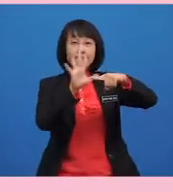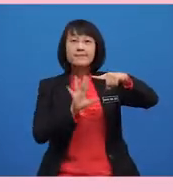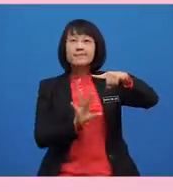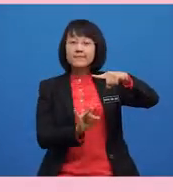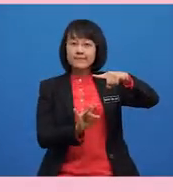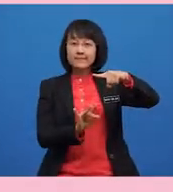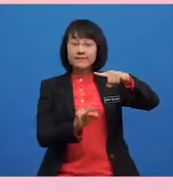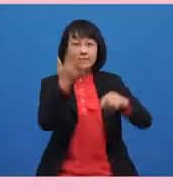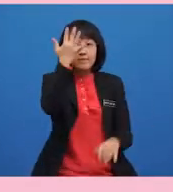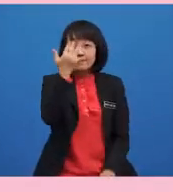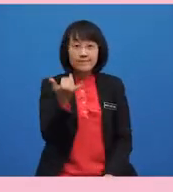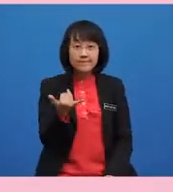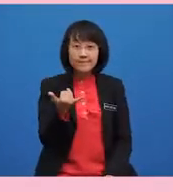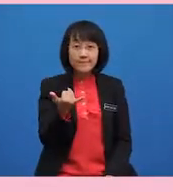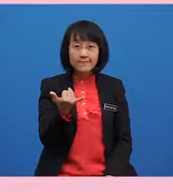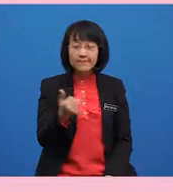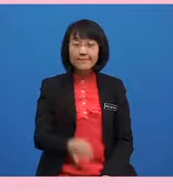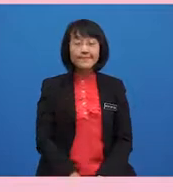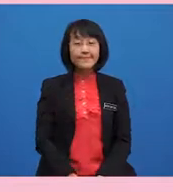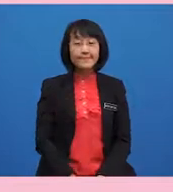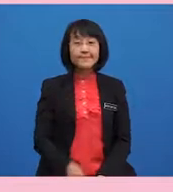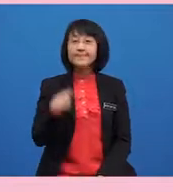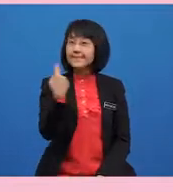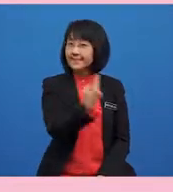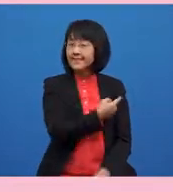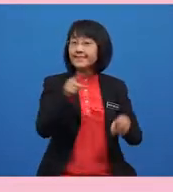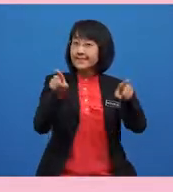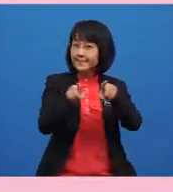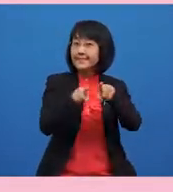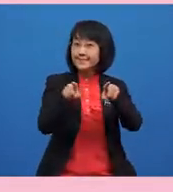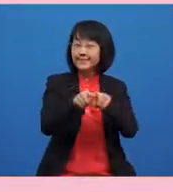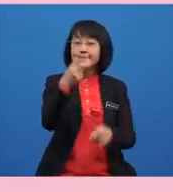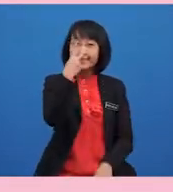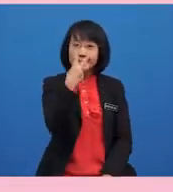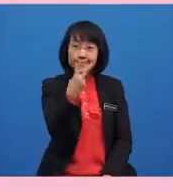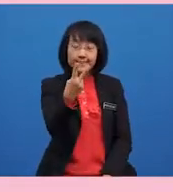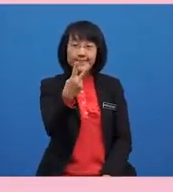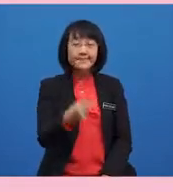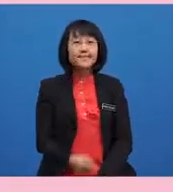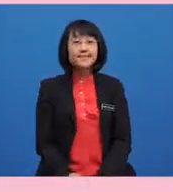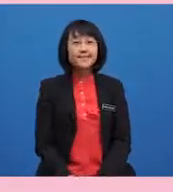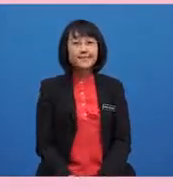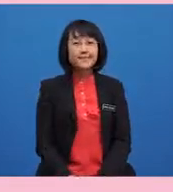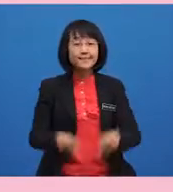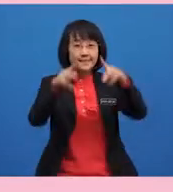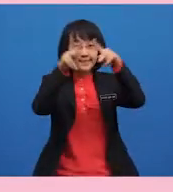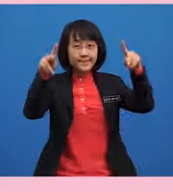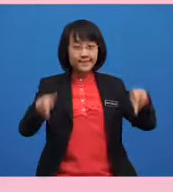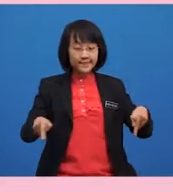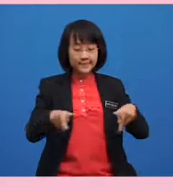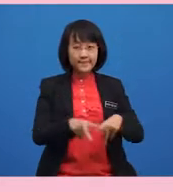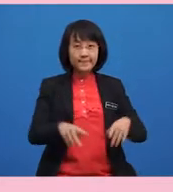5/8? Mengapa? Kita sama-sama lihat dahulu poster